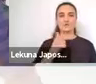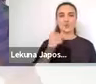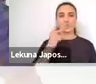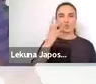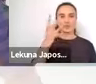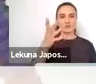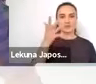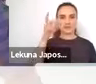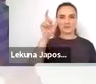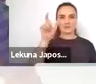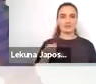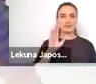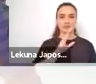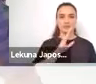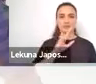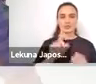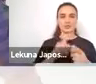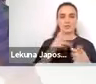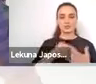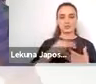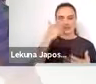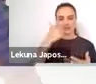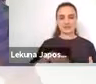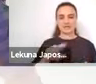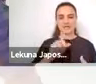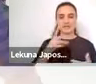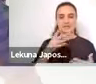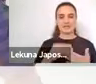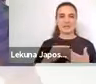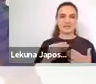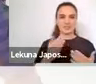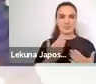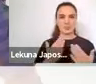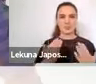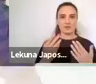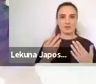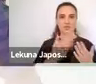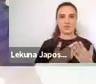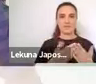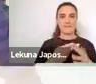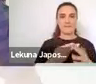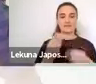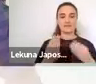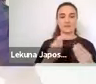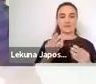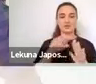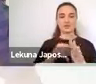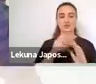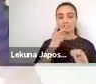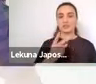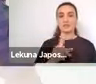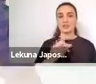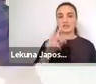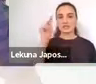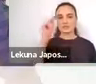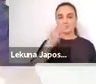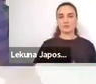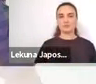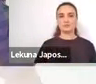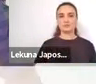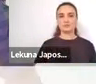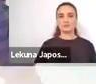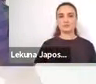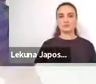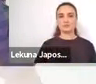თავის იმებსაც დაინახავთ რაღაცა თავისებურებებს და ამ თამაშით ის კიდევ ნახეთ რა სწავლობს